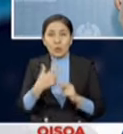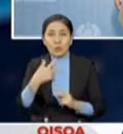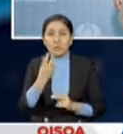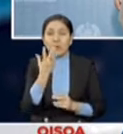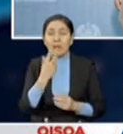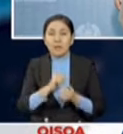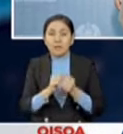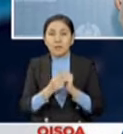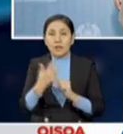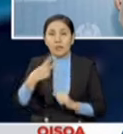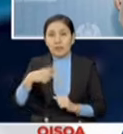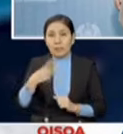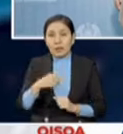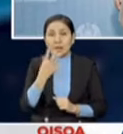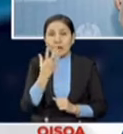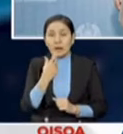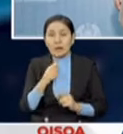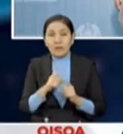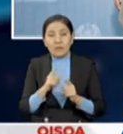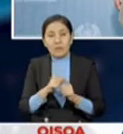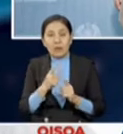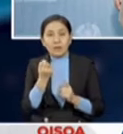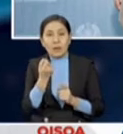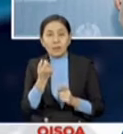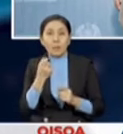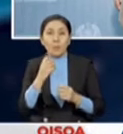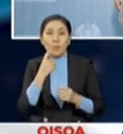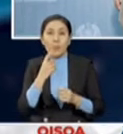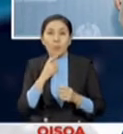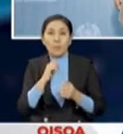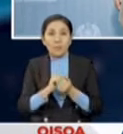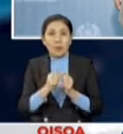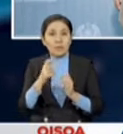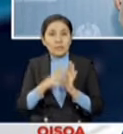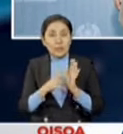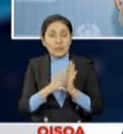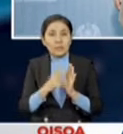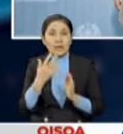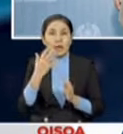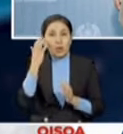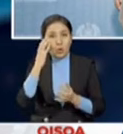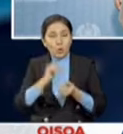ta rangli toshlar, 20 ta rangli va kamyob metallar, 8 ta ko'mir hamda yonuvchi